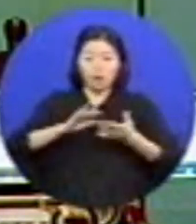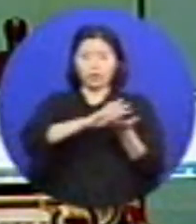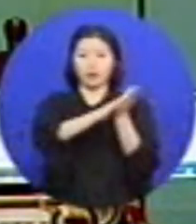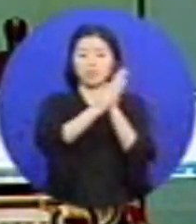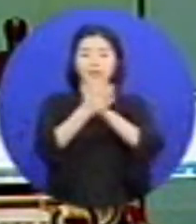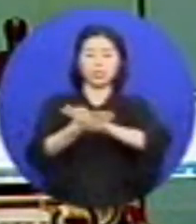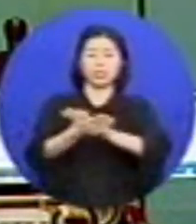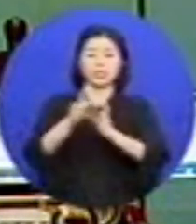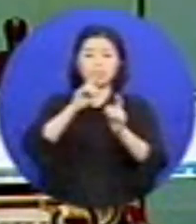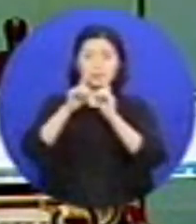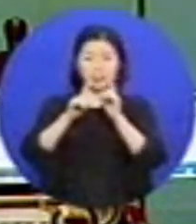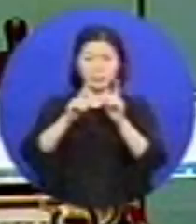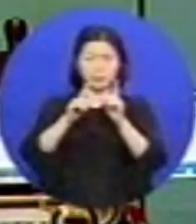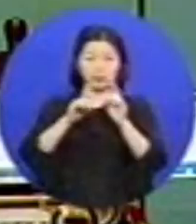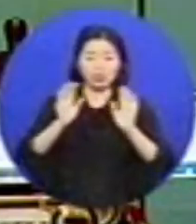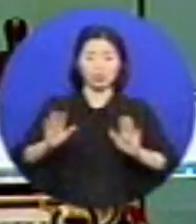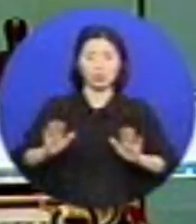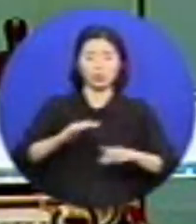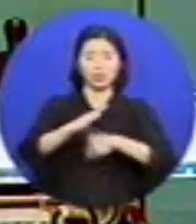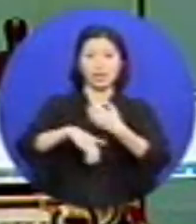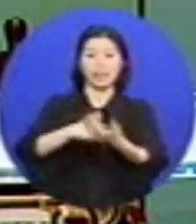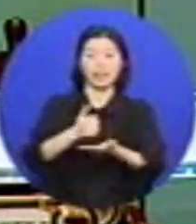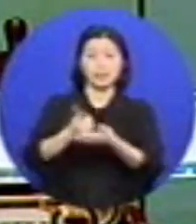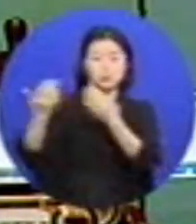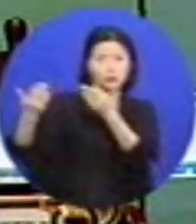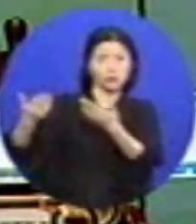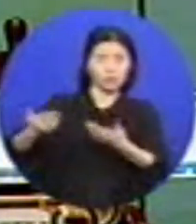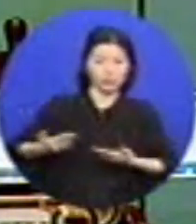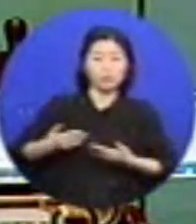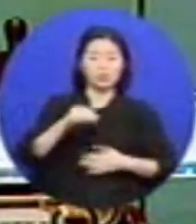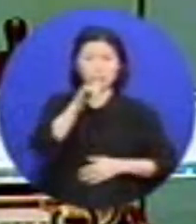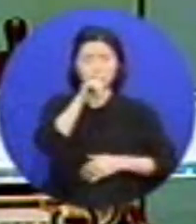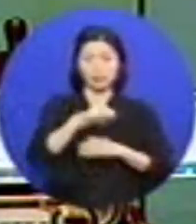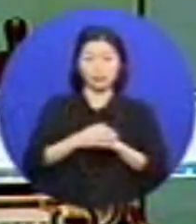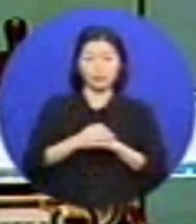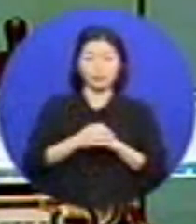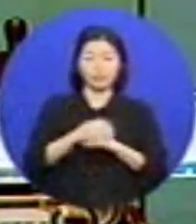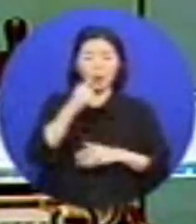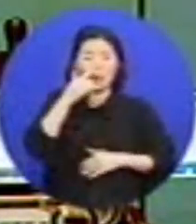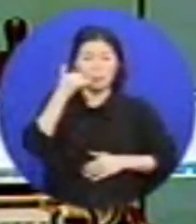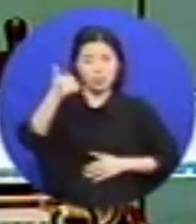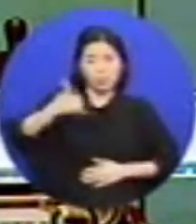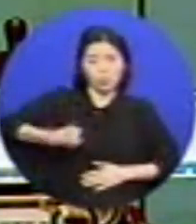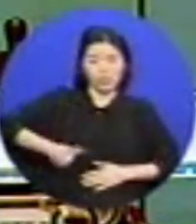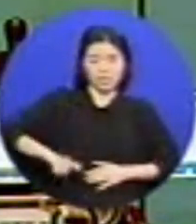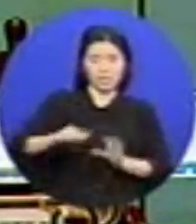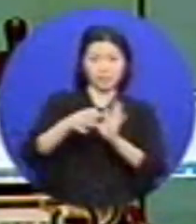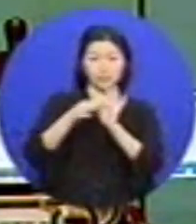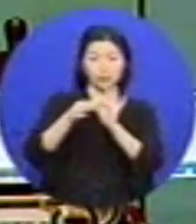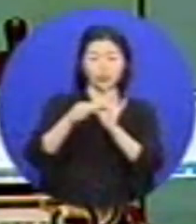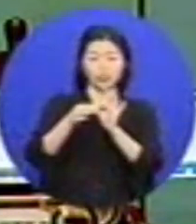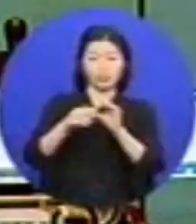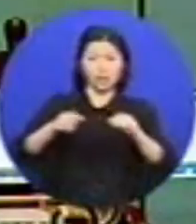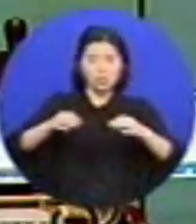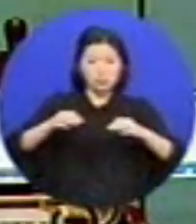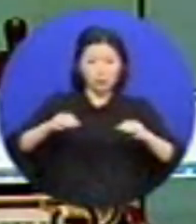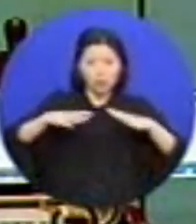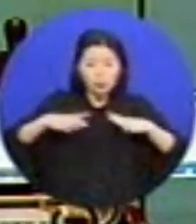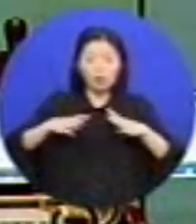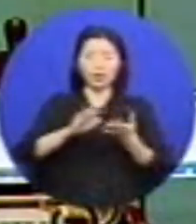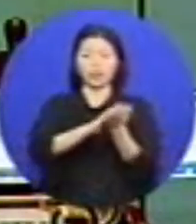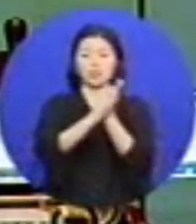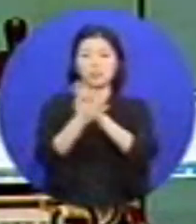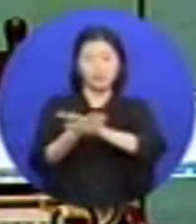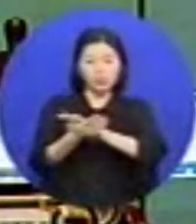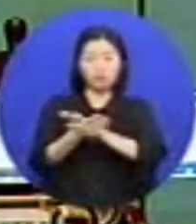말씀을 오늘 하나님이 우리에게 주시고 계신데 부모와 자녀 관계는 뭐 놀라우게 변화되고 말고